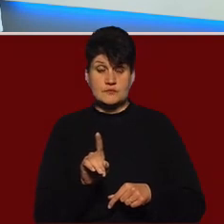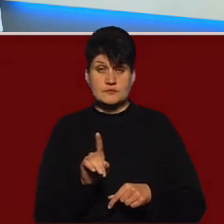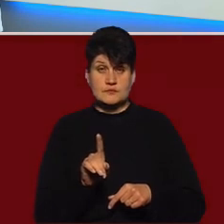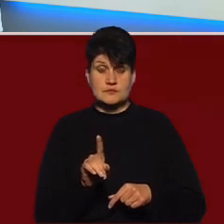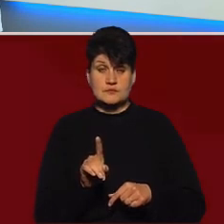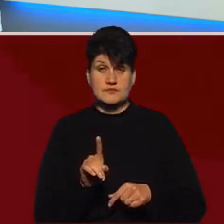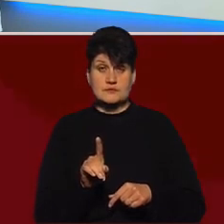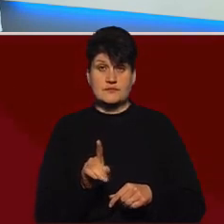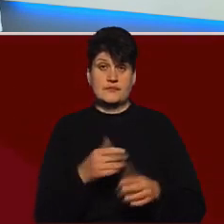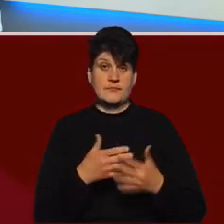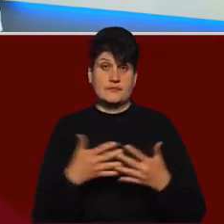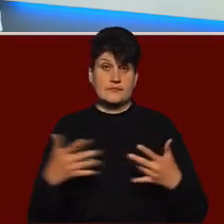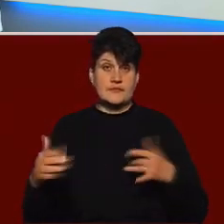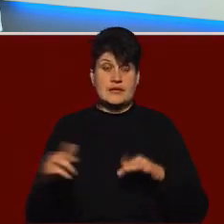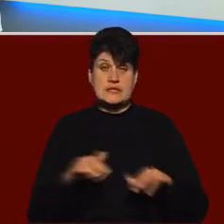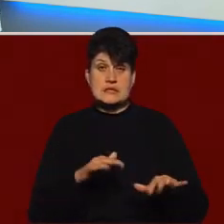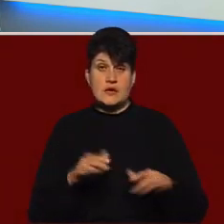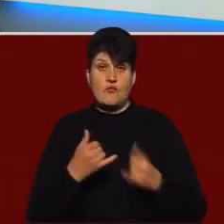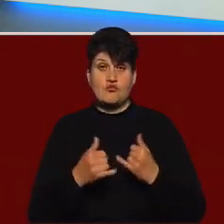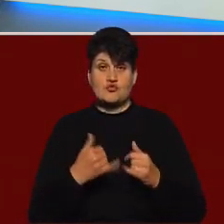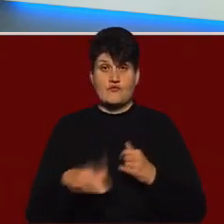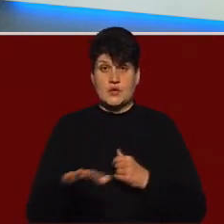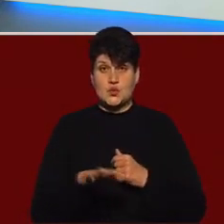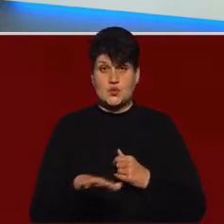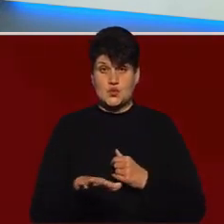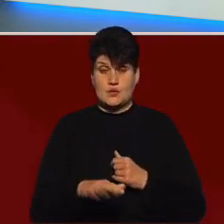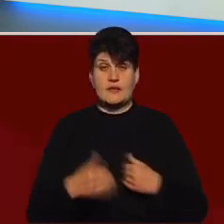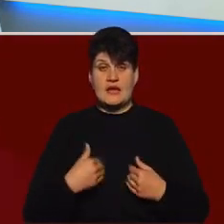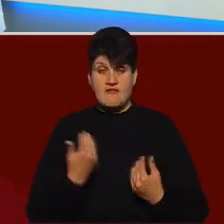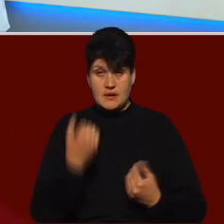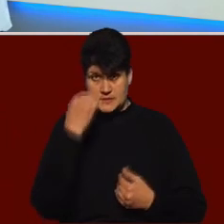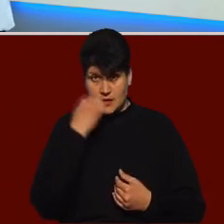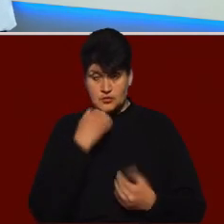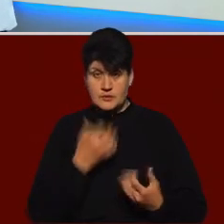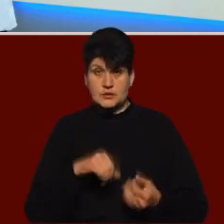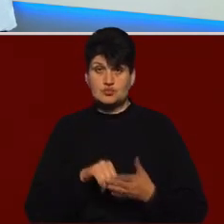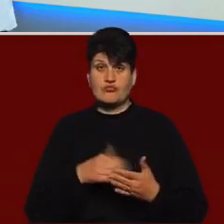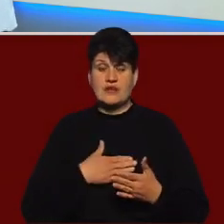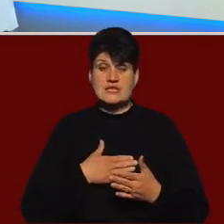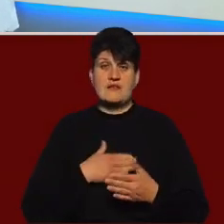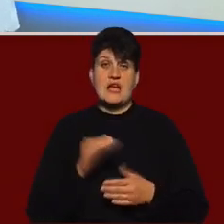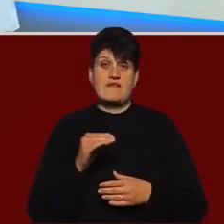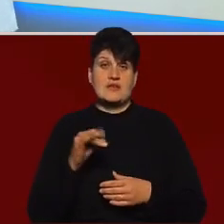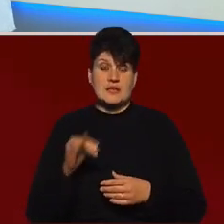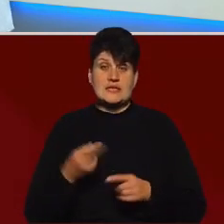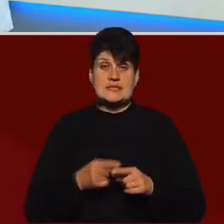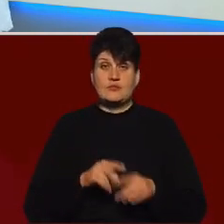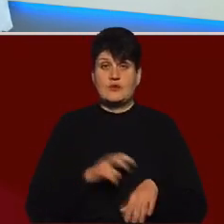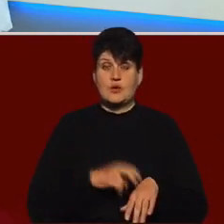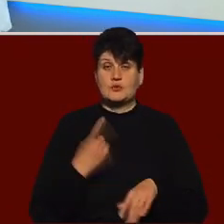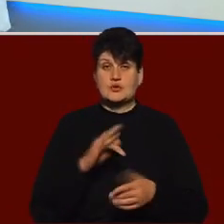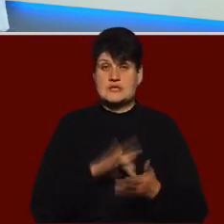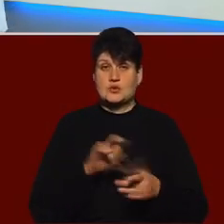запобіжних заходів в жовтій зоні. Я вам дякую, що взяли участь в нашому ефірі. Нагадаю, це був епідеміолог обласного центру контролю